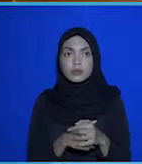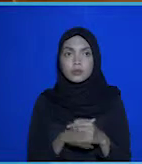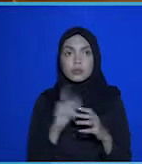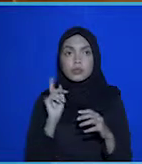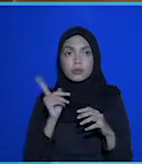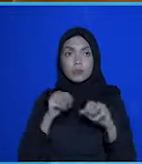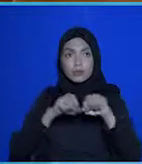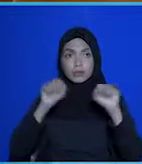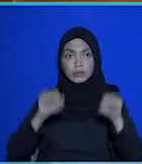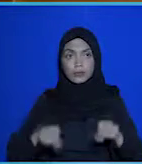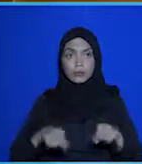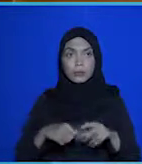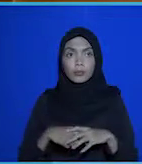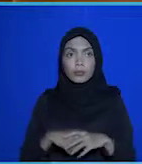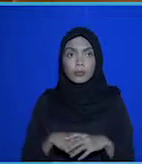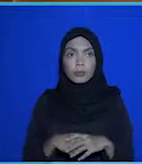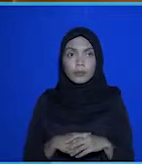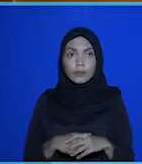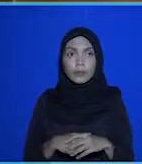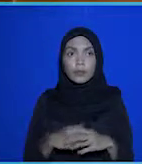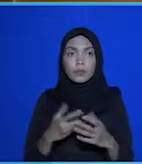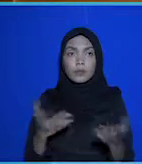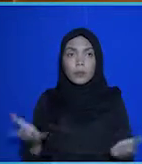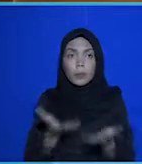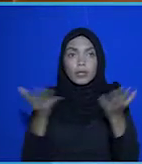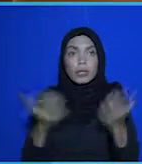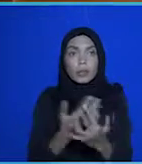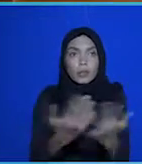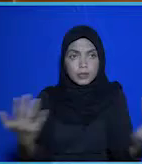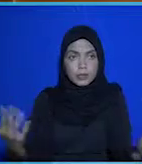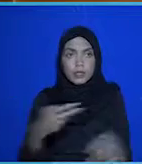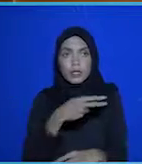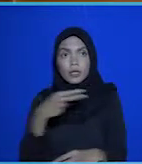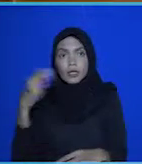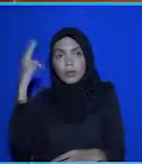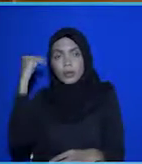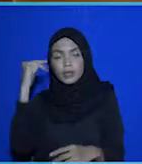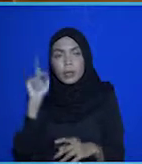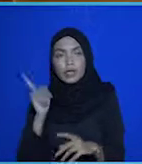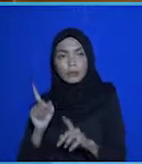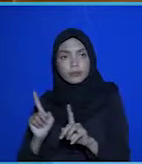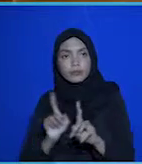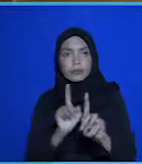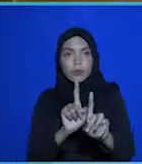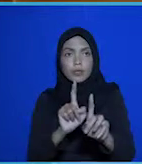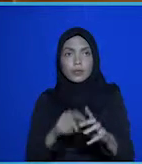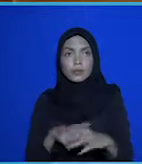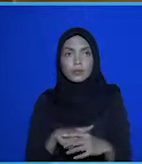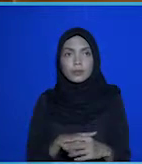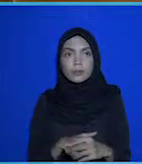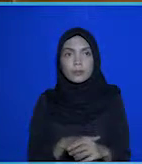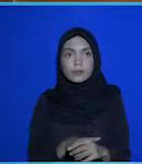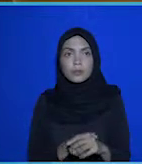Karena sistemnya adalah sistem pemberdayaan masyarakat, kemudian pemerintah memberikan pendampingan. Ini